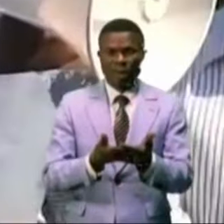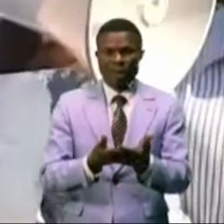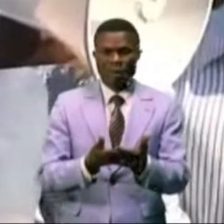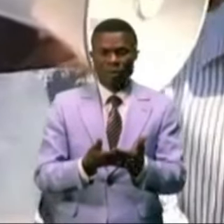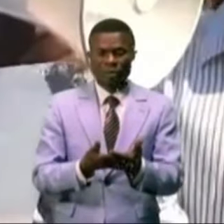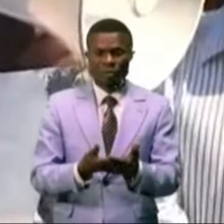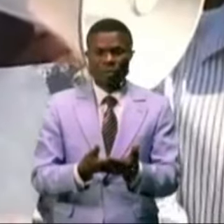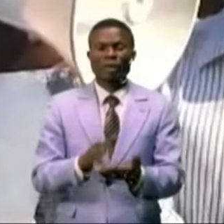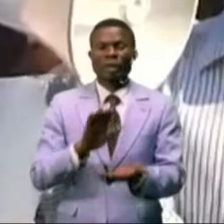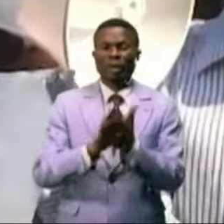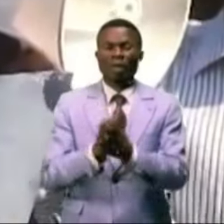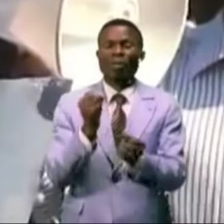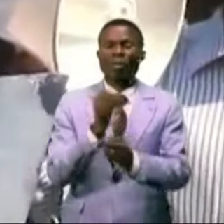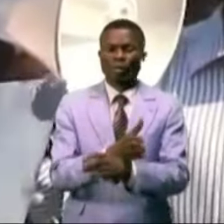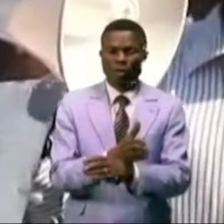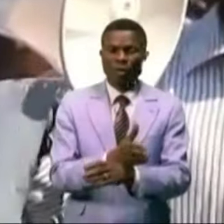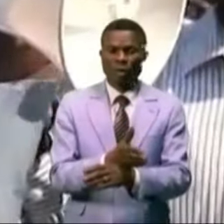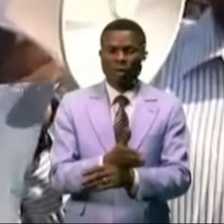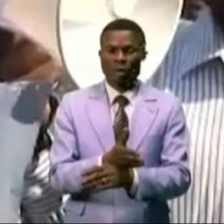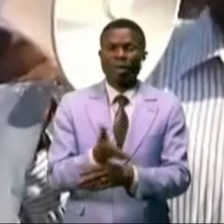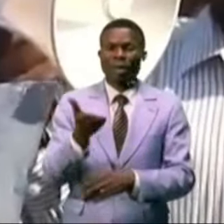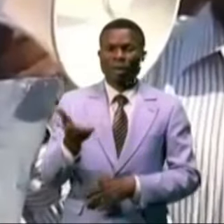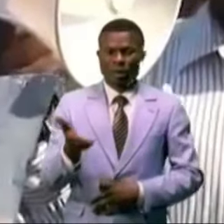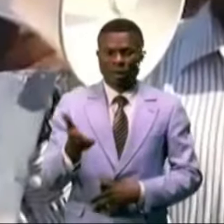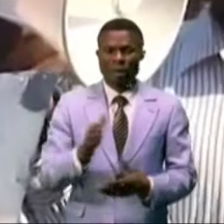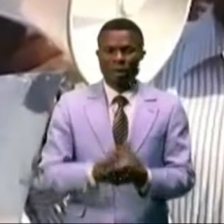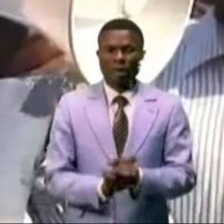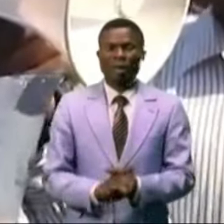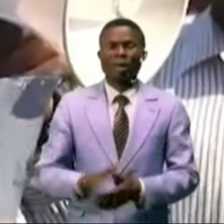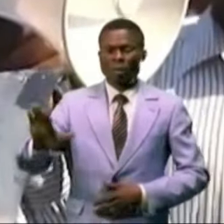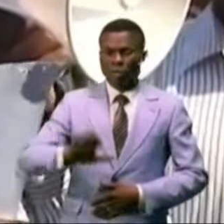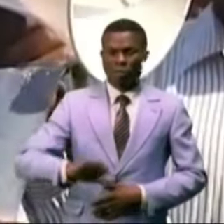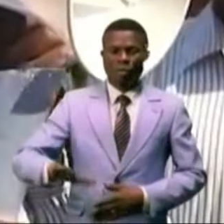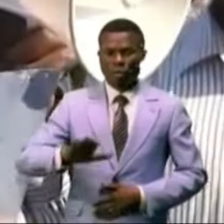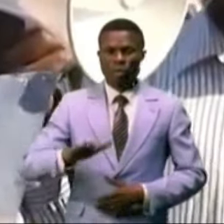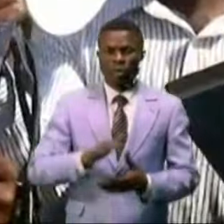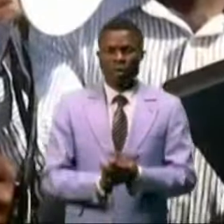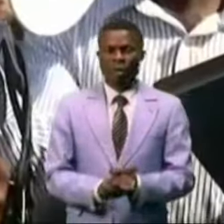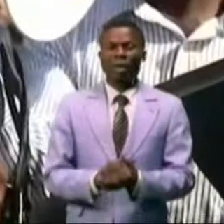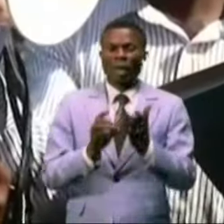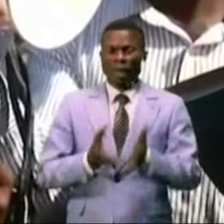Et la